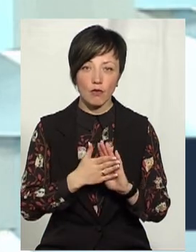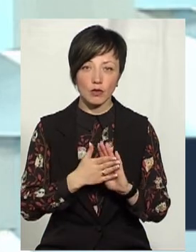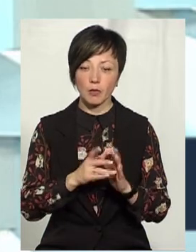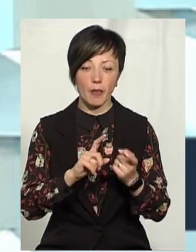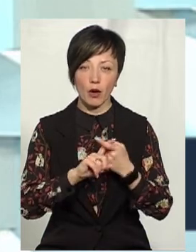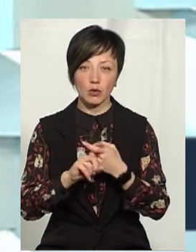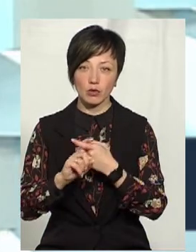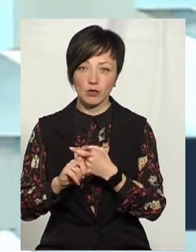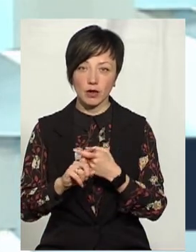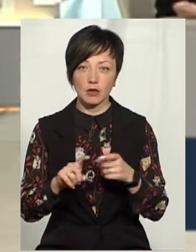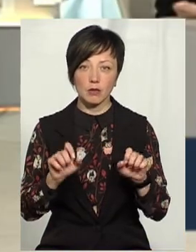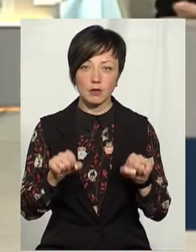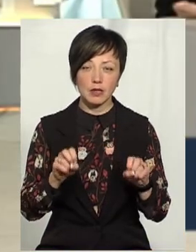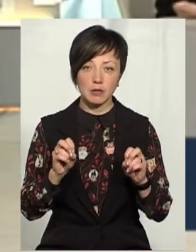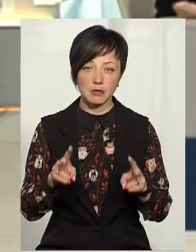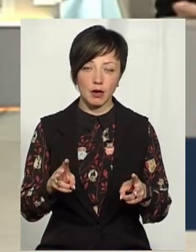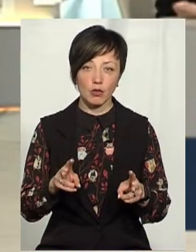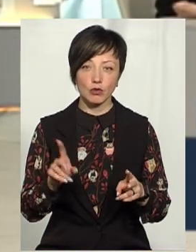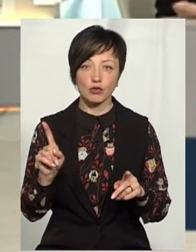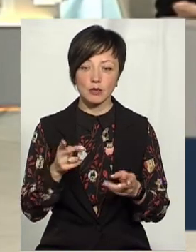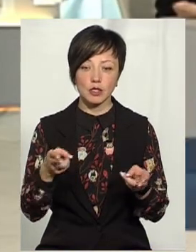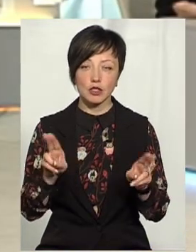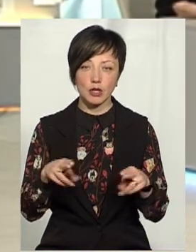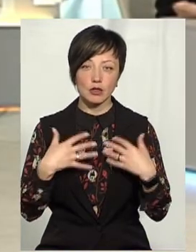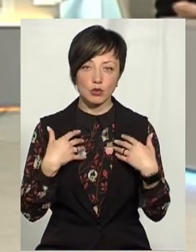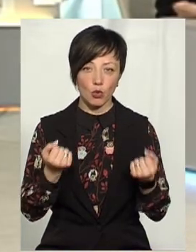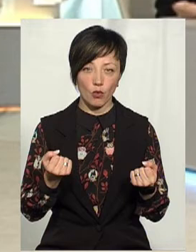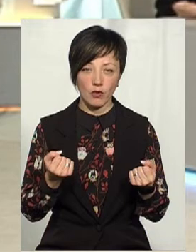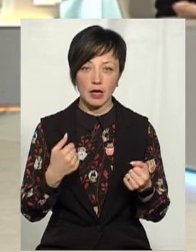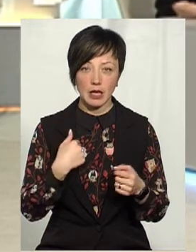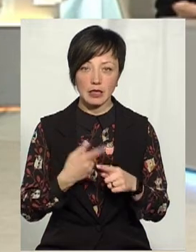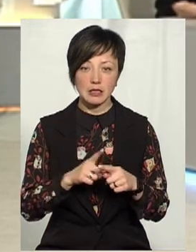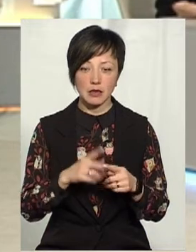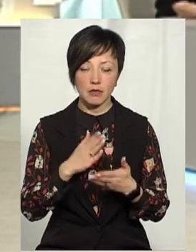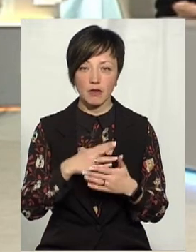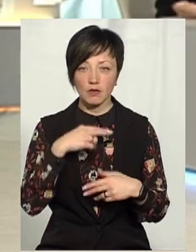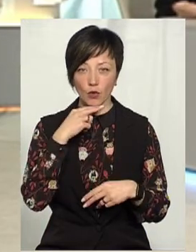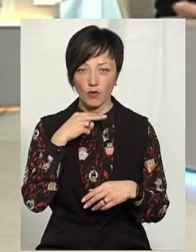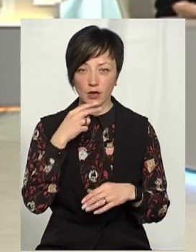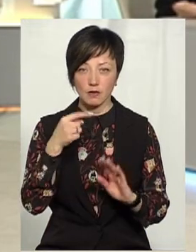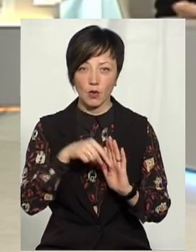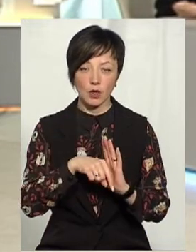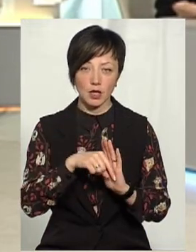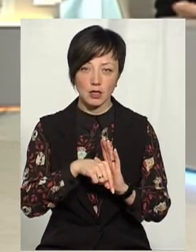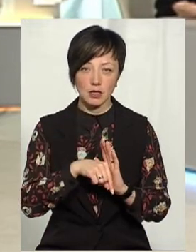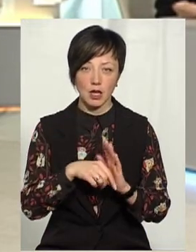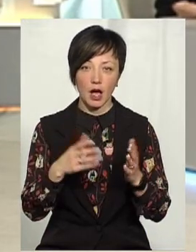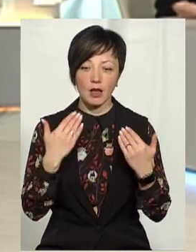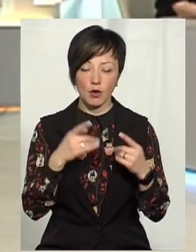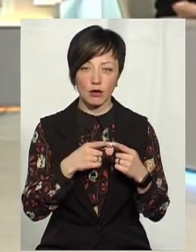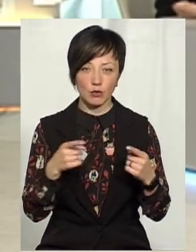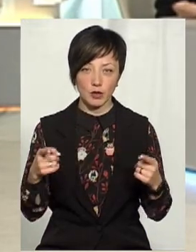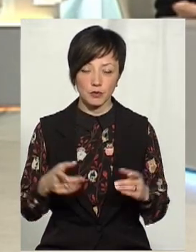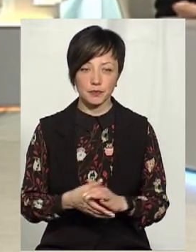вона не контактувала з потенційною небезпекою, щоб вона лишилася здоровою. Я саме це мав на увазі в контексті